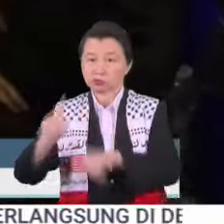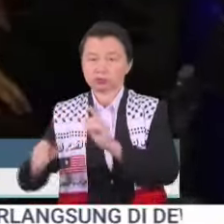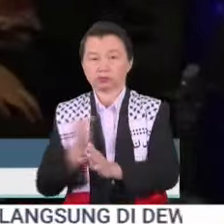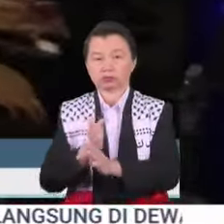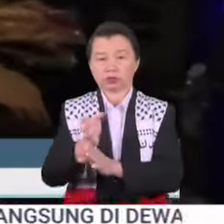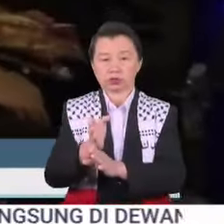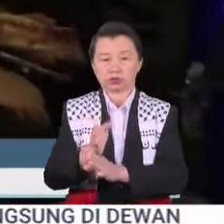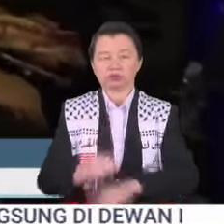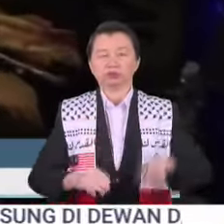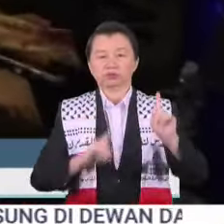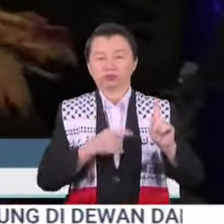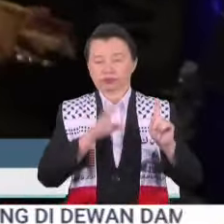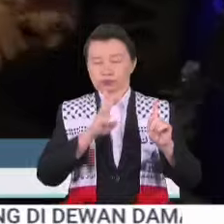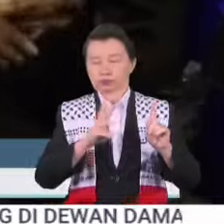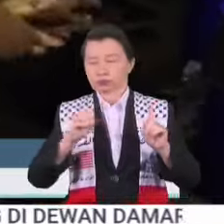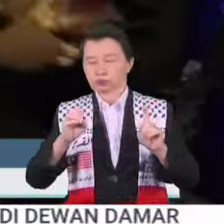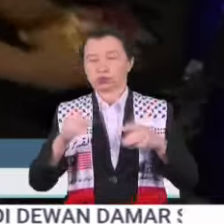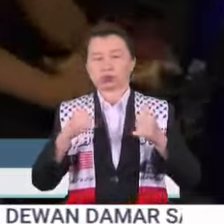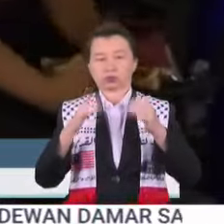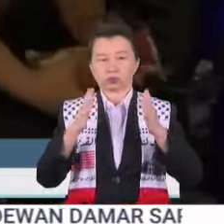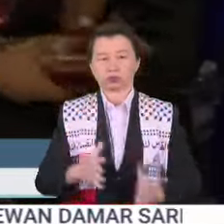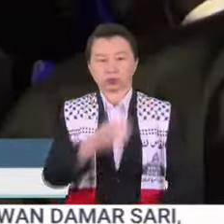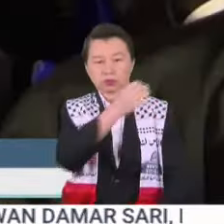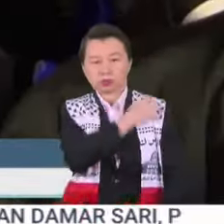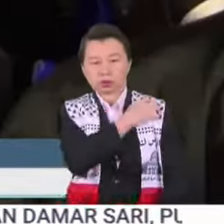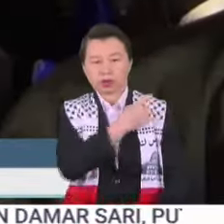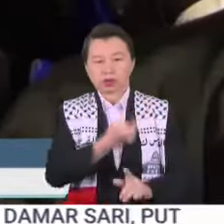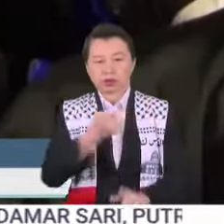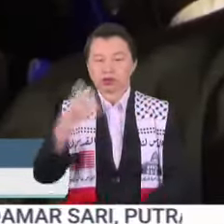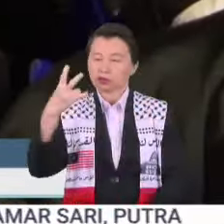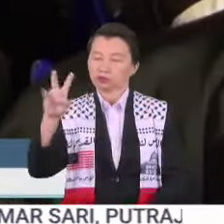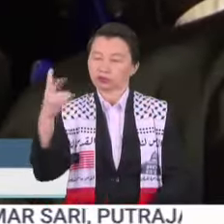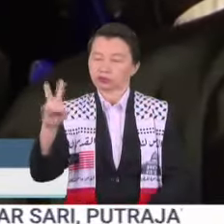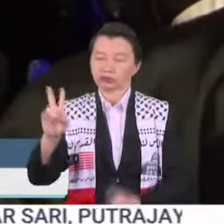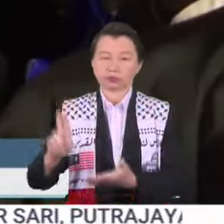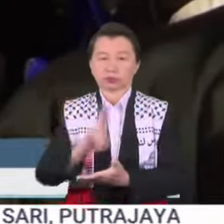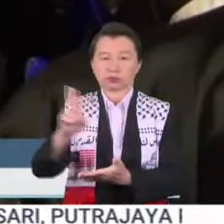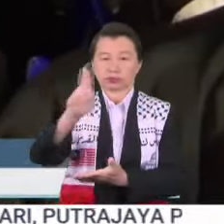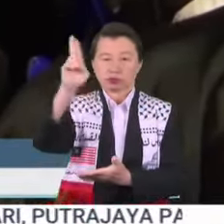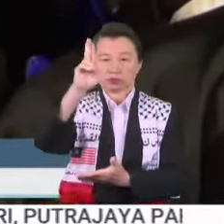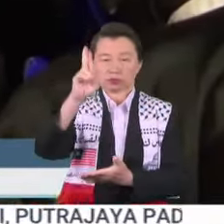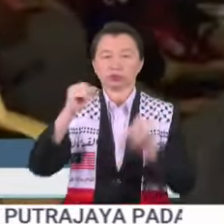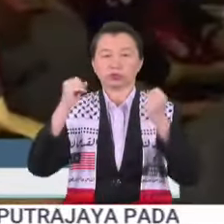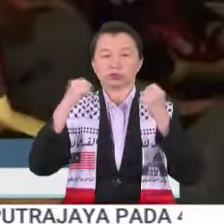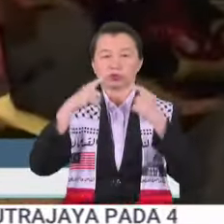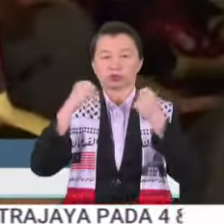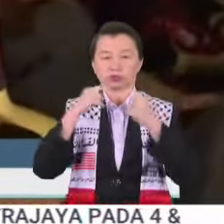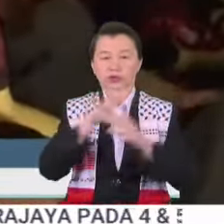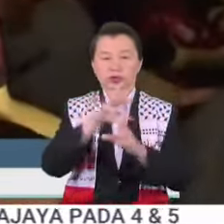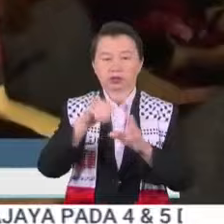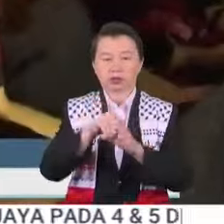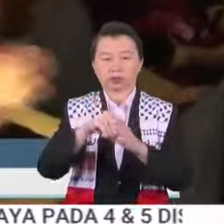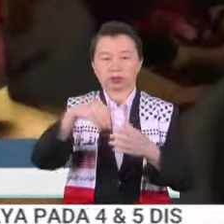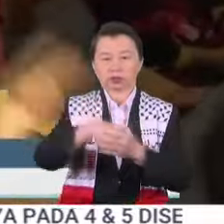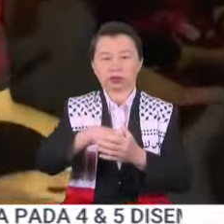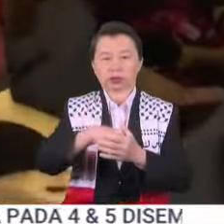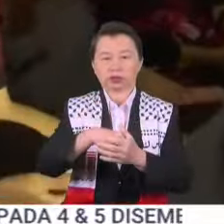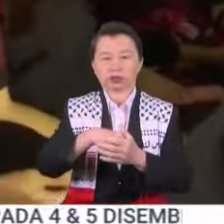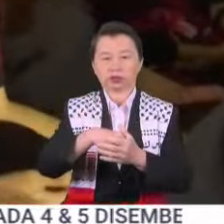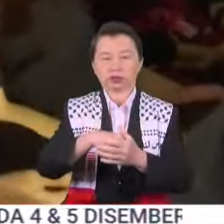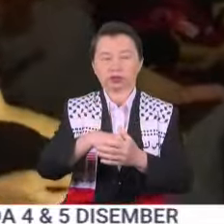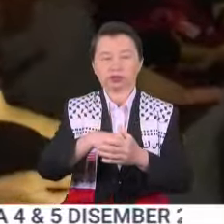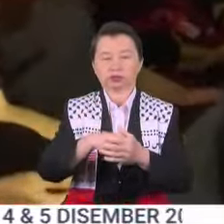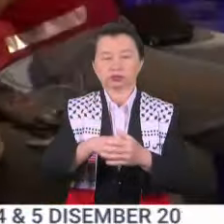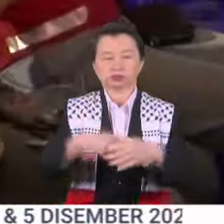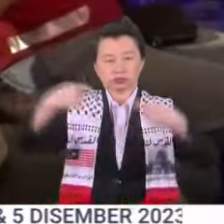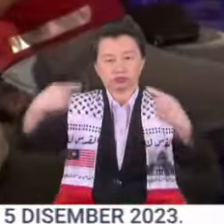bidang. 1,600 atlet dan pegawai dari 17 institusi pengajian tinggi swasta terlibat dalam mahasiswa